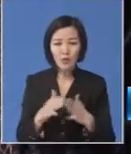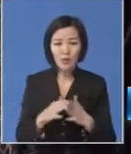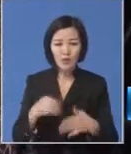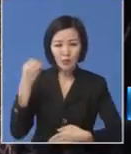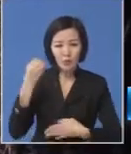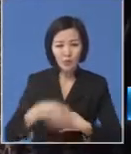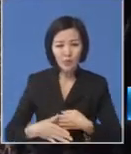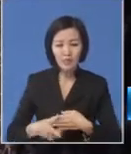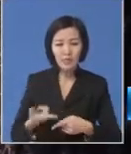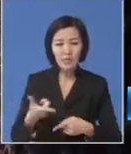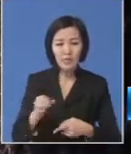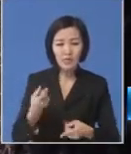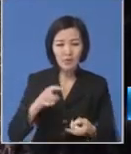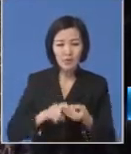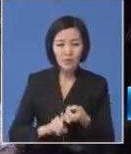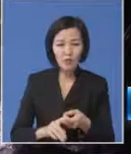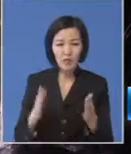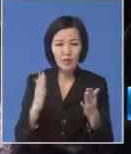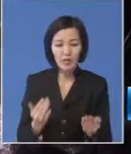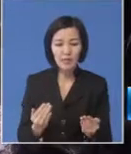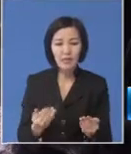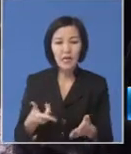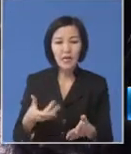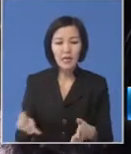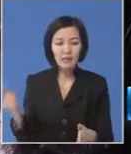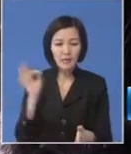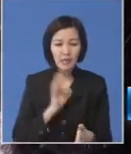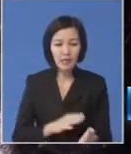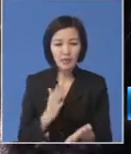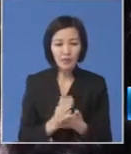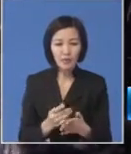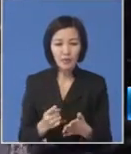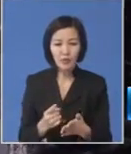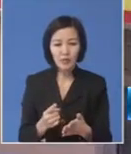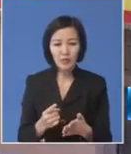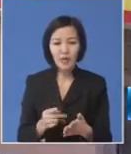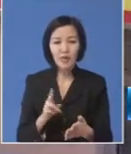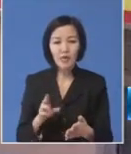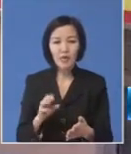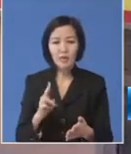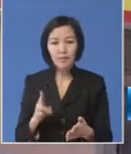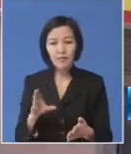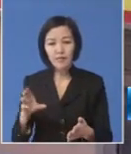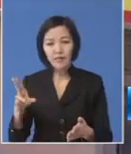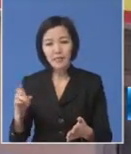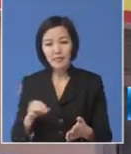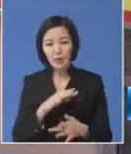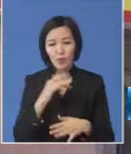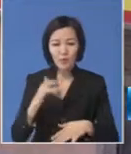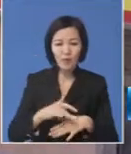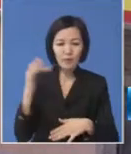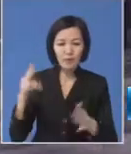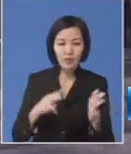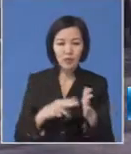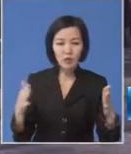газ жүйесіне қосылған. Әзірге сұйытылған отын пайдаланып отыр. Мәселен, жарқын пәтер иелерінің кооперативі құрамында көп қабатты 7 тұрғын үй